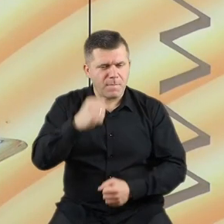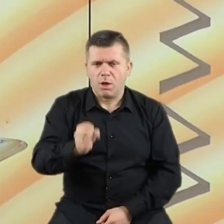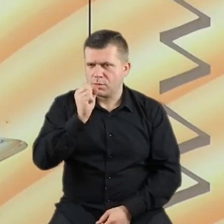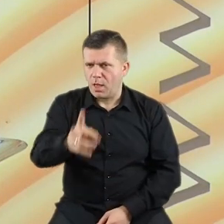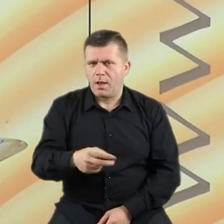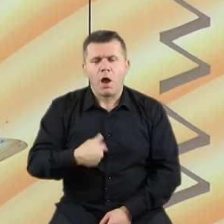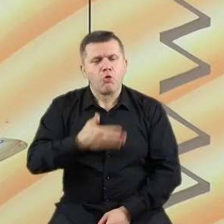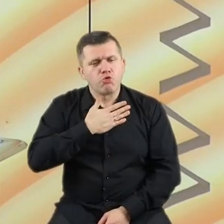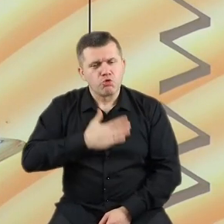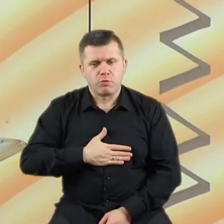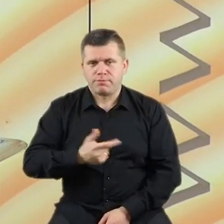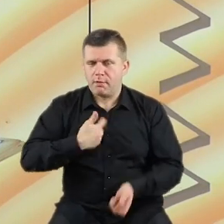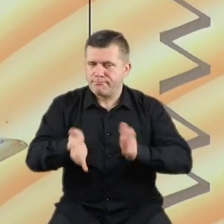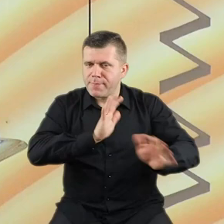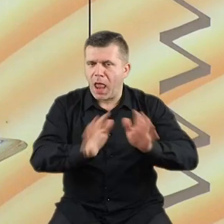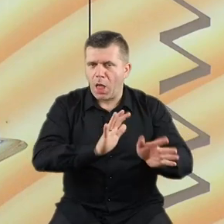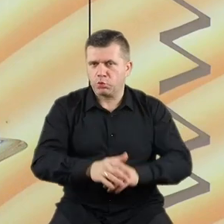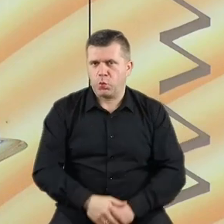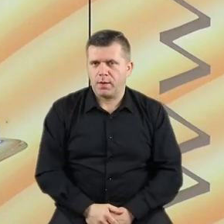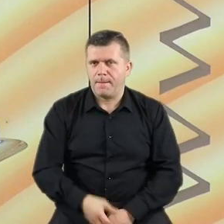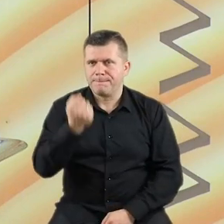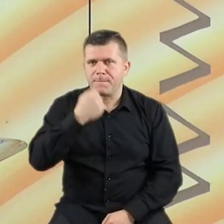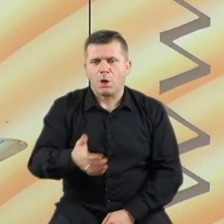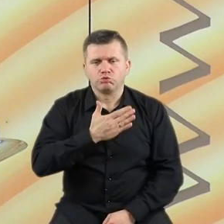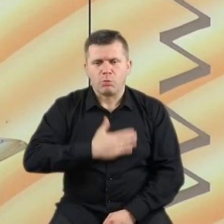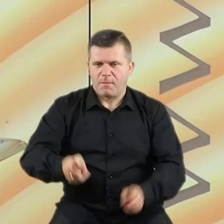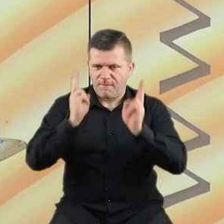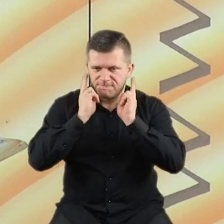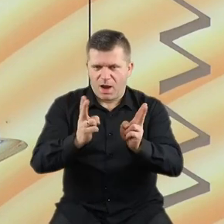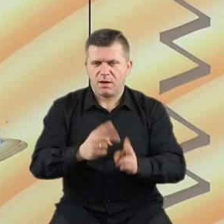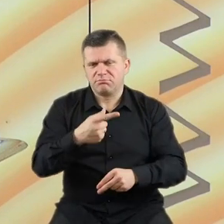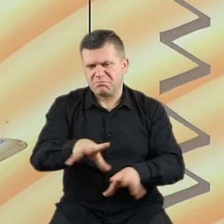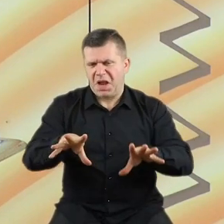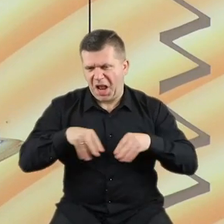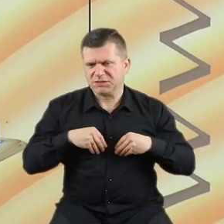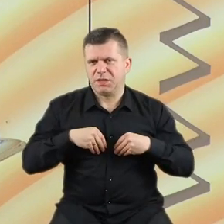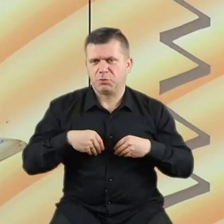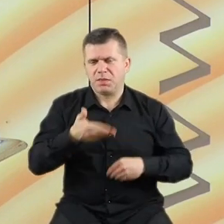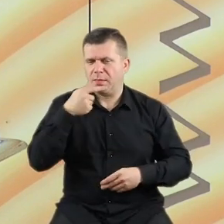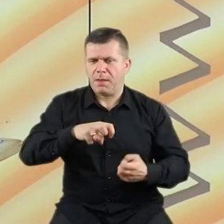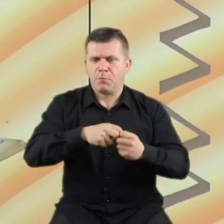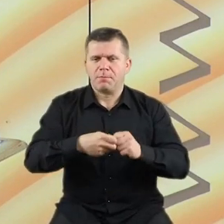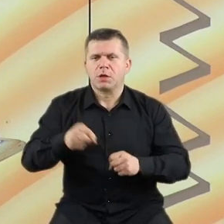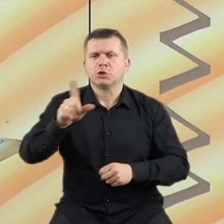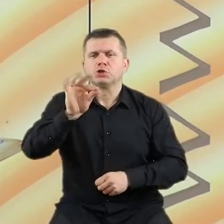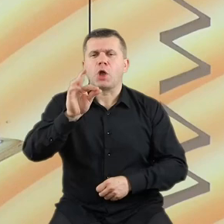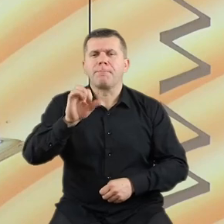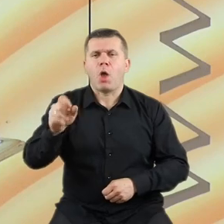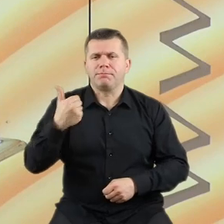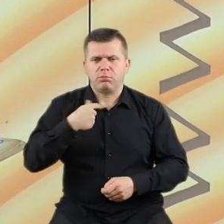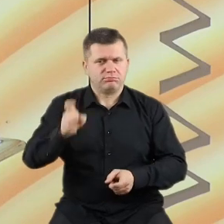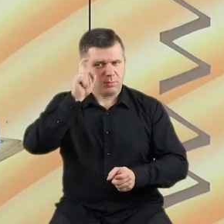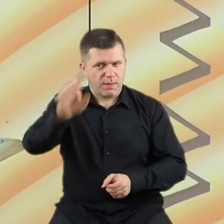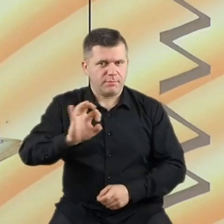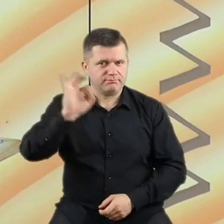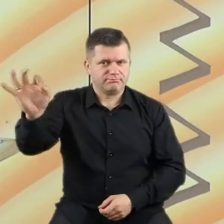Bardzo, ale ja to bardzo lubię, bardzo pielęgnuję i bardzo lubię fakt, akceptuję i nie mam z tym problemu, że Sopot był niemiecki. Dojrzewałam do tego